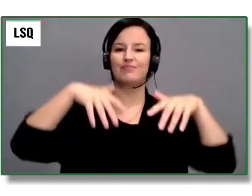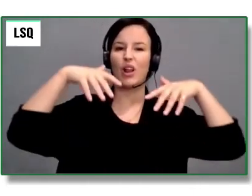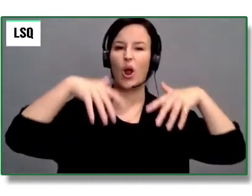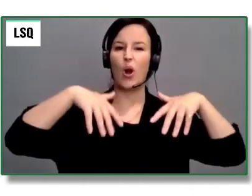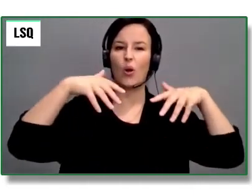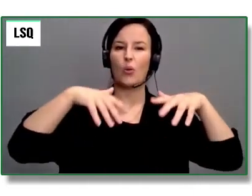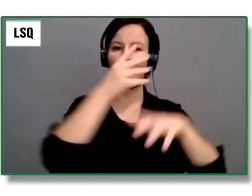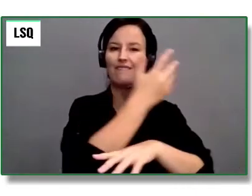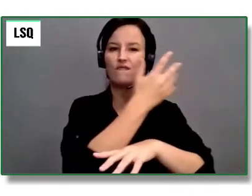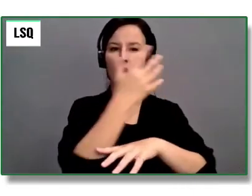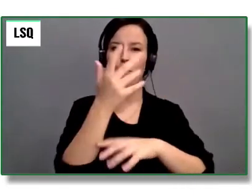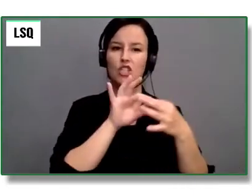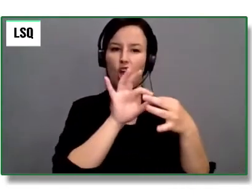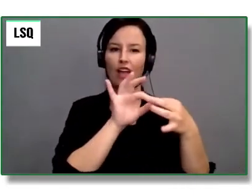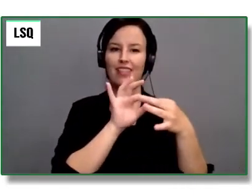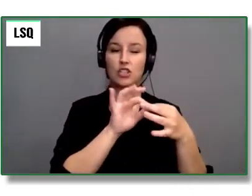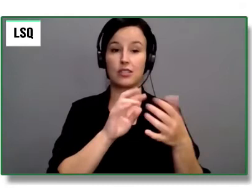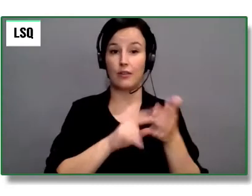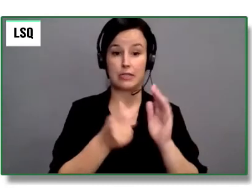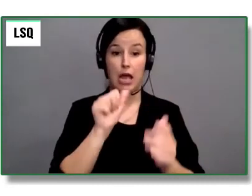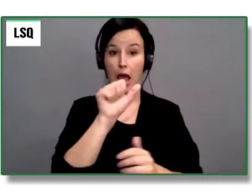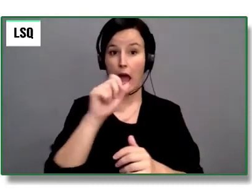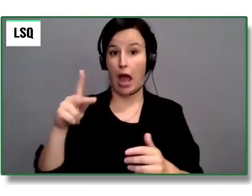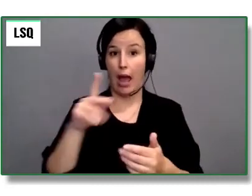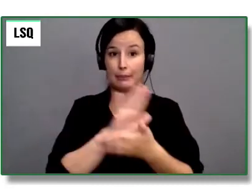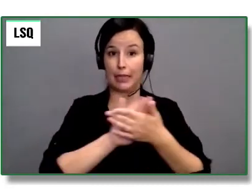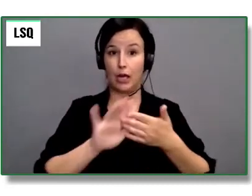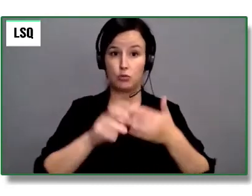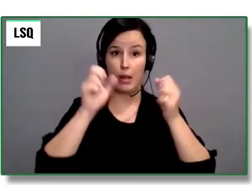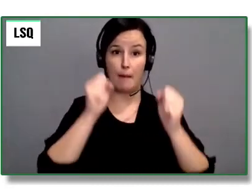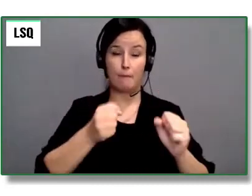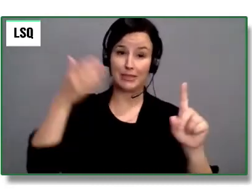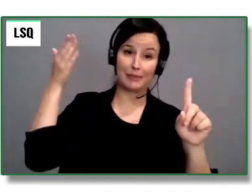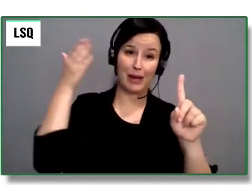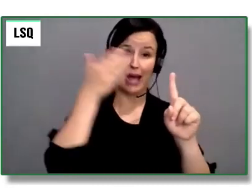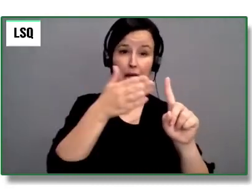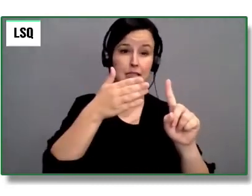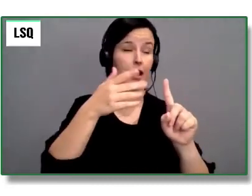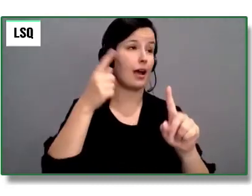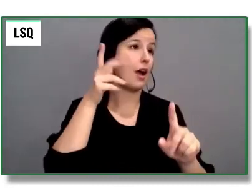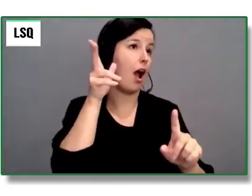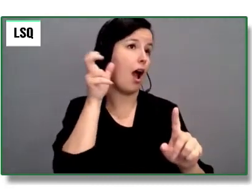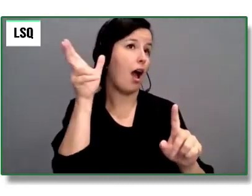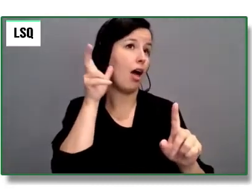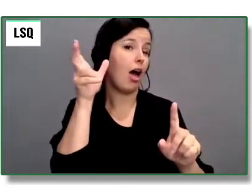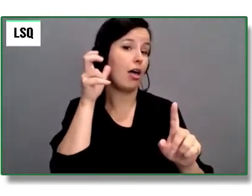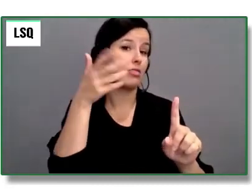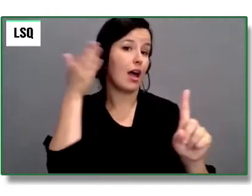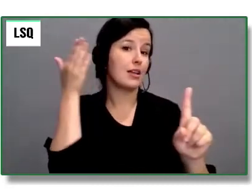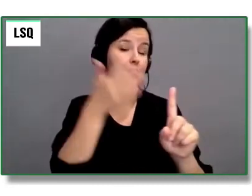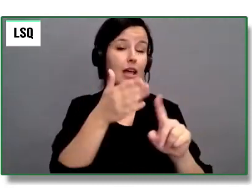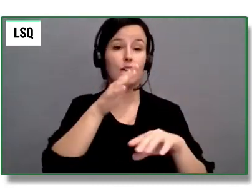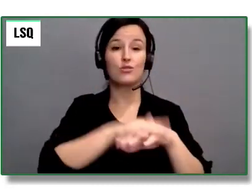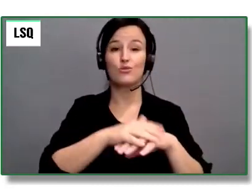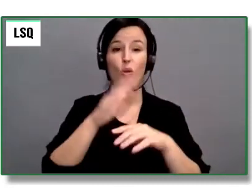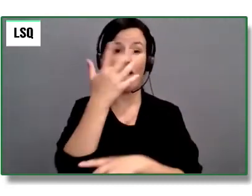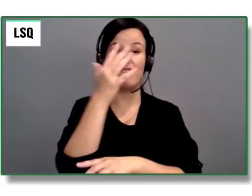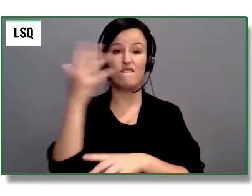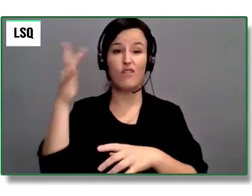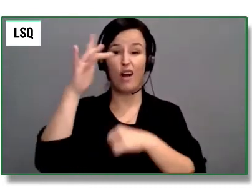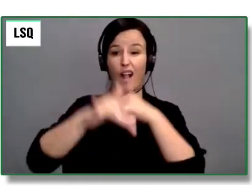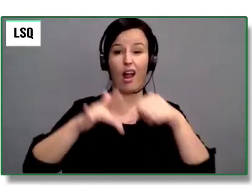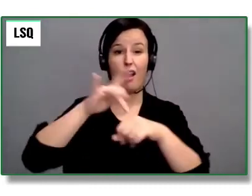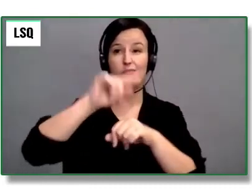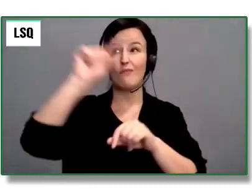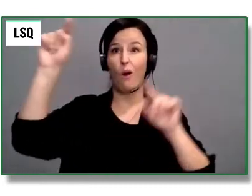Rainforest Connections, qui a une application gratuite pour téléphone où vous pouvez faire du streaming en direct, de l'audio en direct de la forêt autour du monde. C'est leur site web.